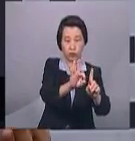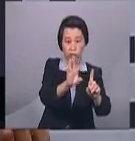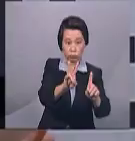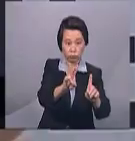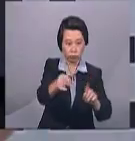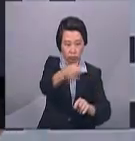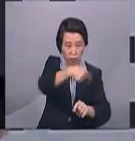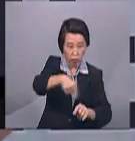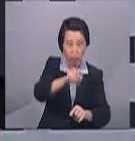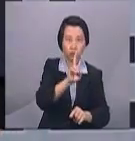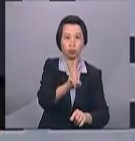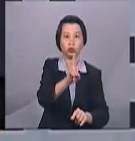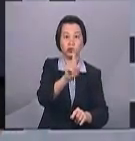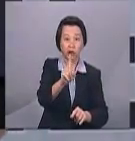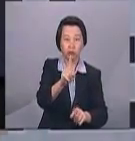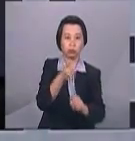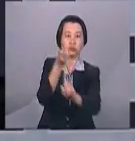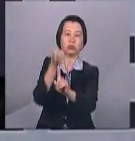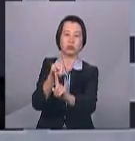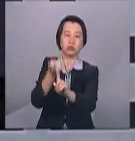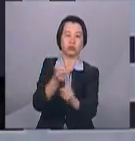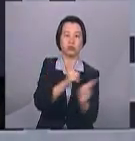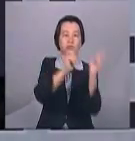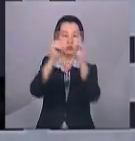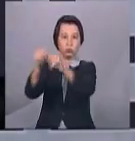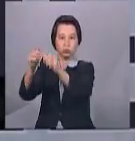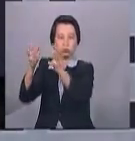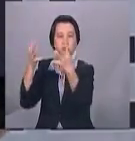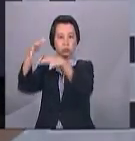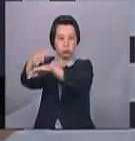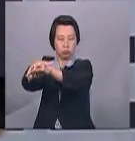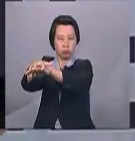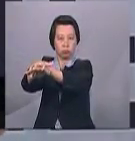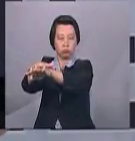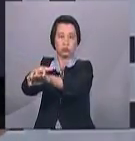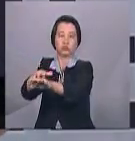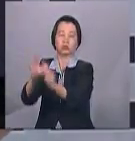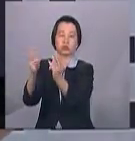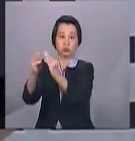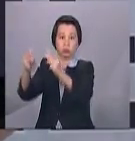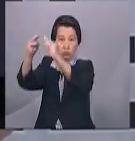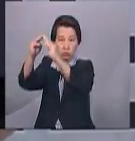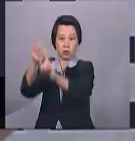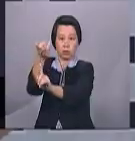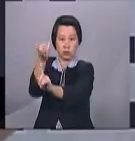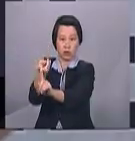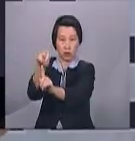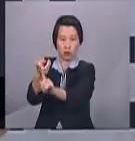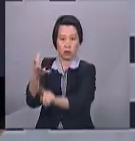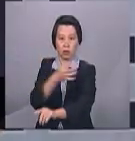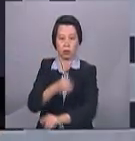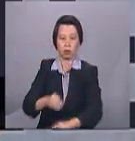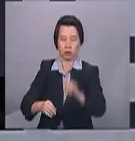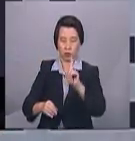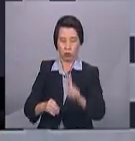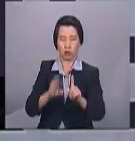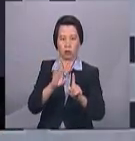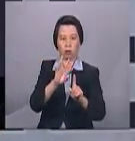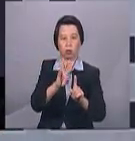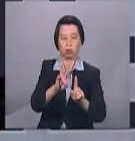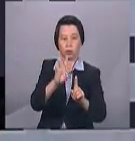daripada jemaah tabligh yang menghadiri perhimpunan di Masjid Siptaling. Dan 176 ialah kes kontak